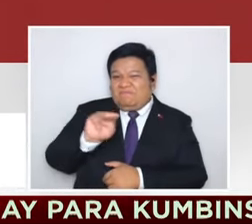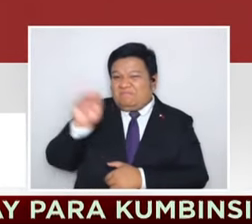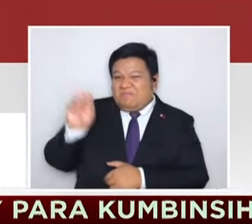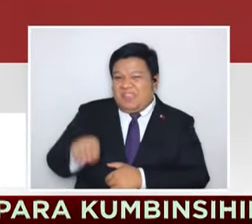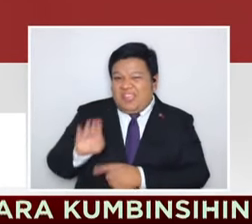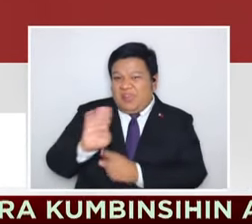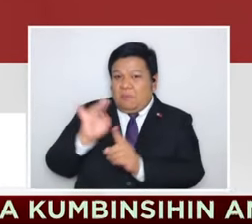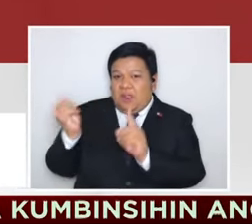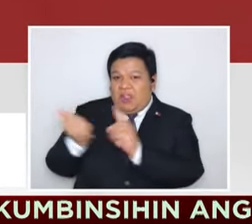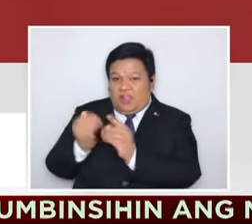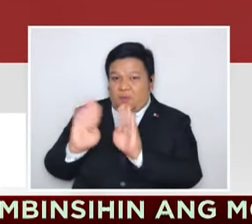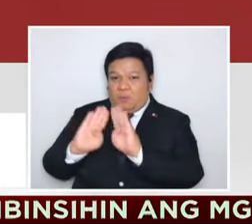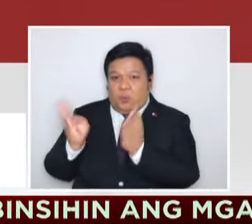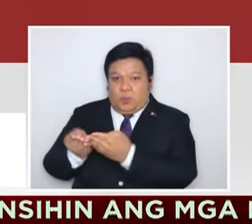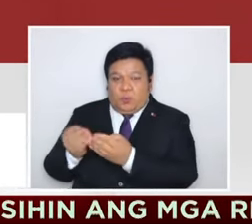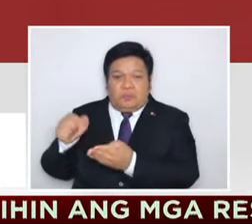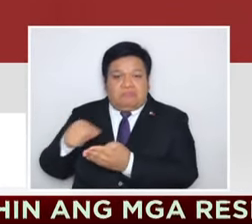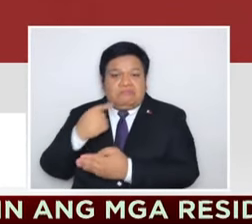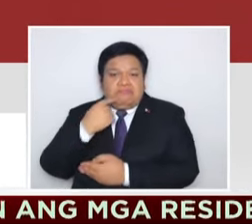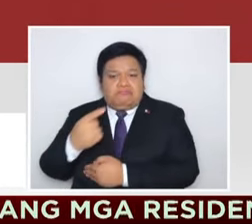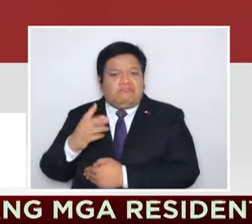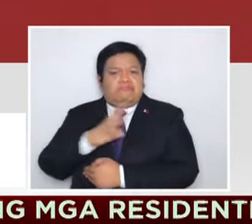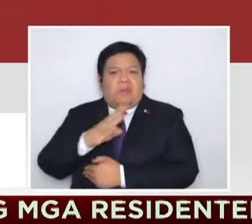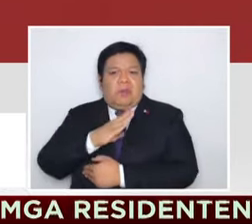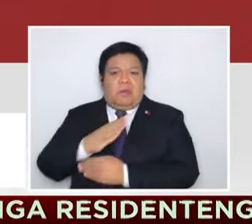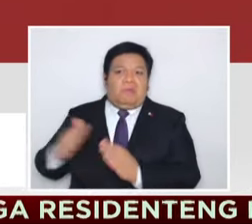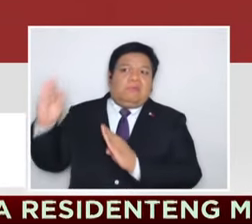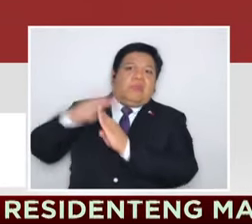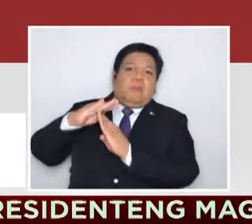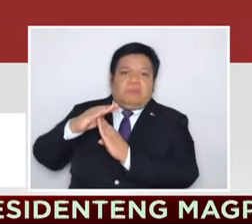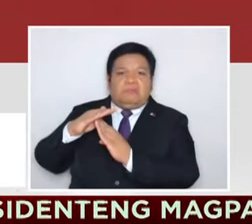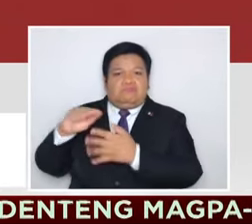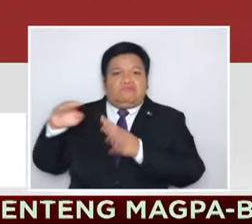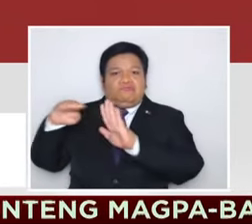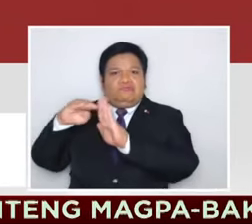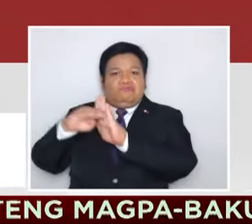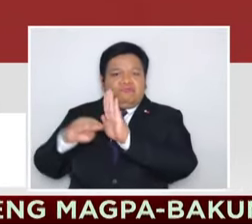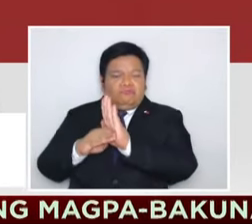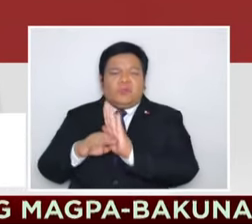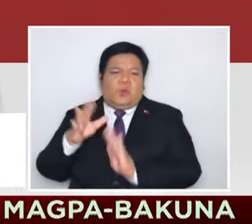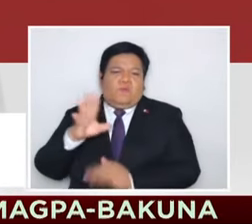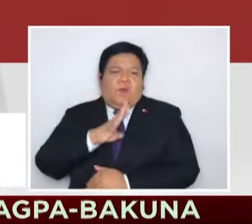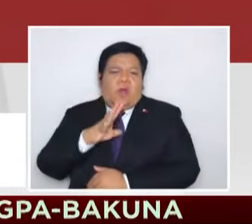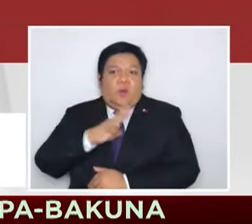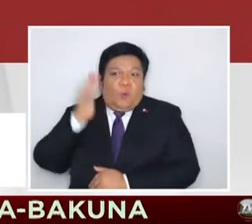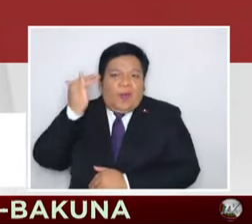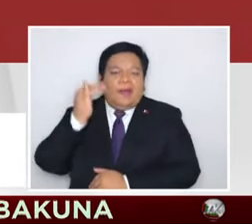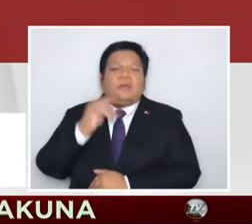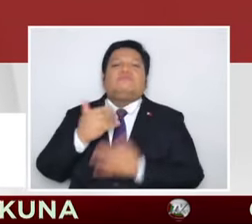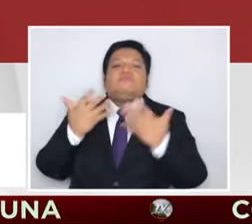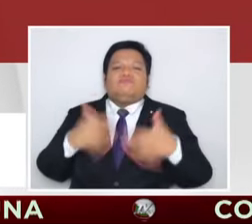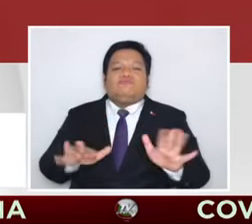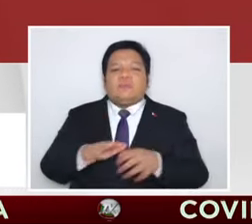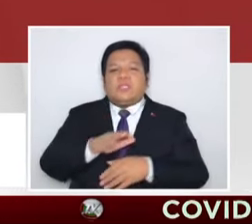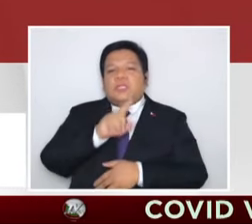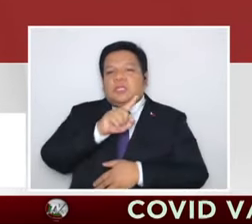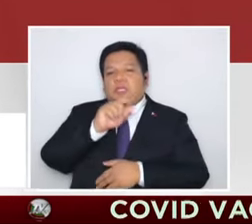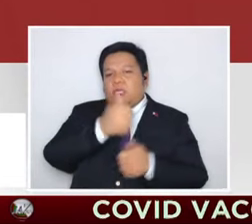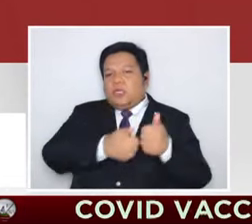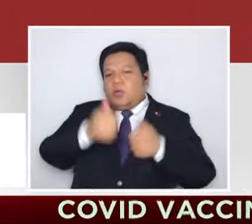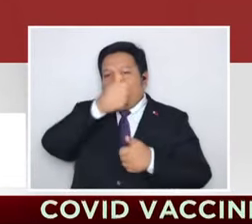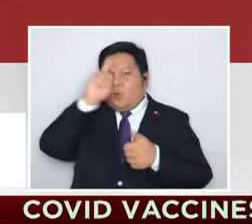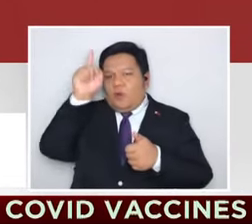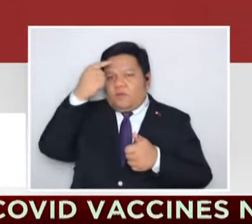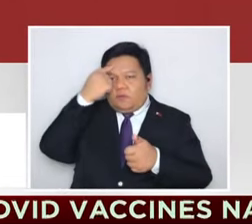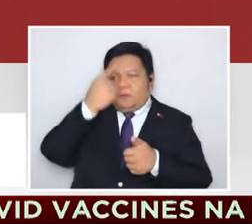masama ang mag-top sa listahan. Unang-una, yan naman talaga ang ibinabang mandato ng national government at malaki